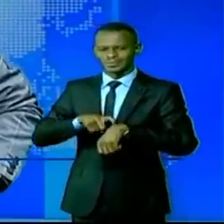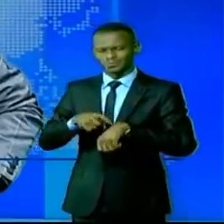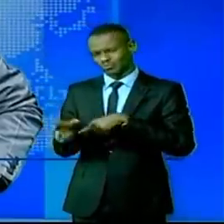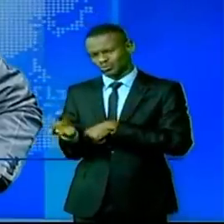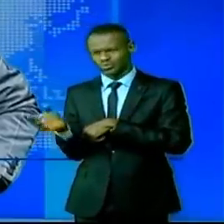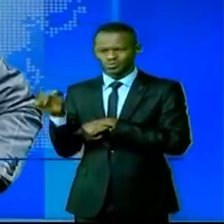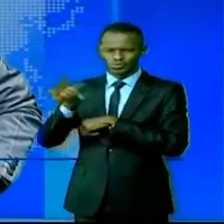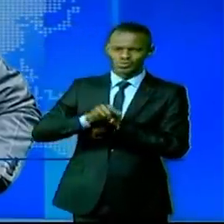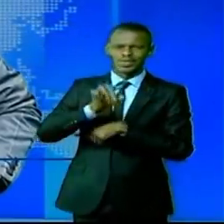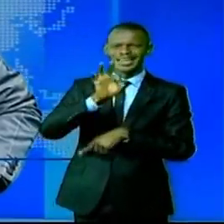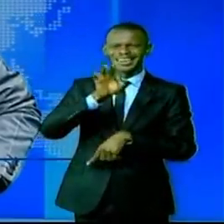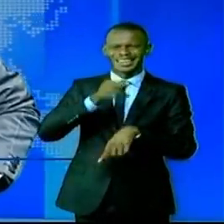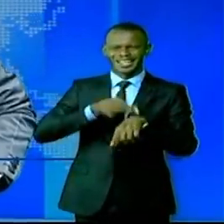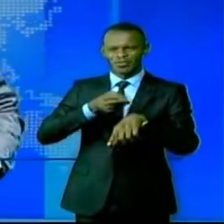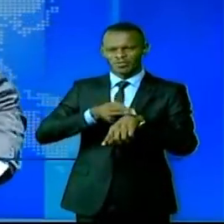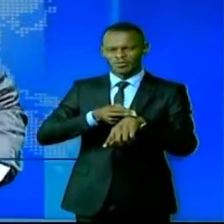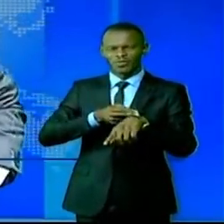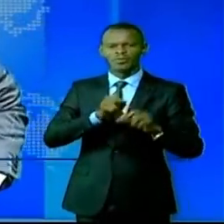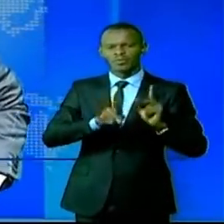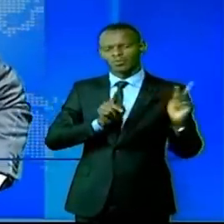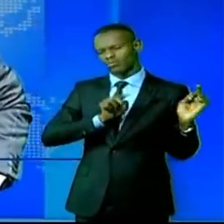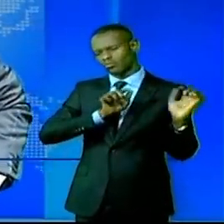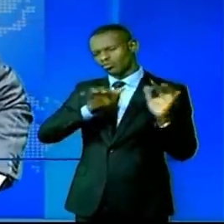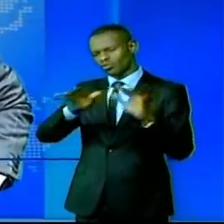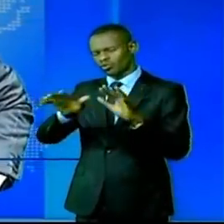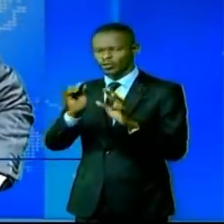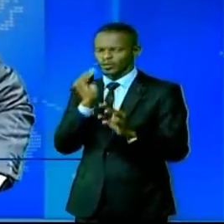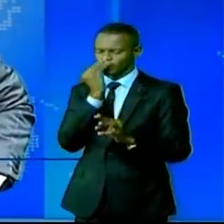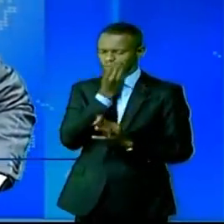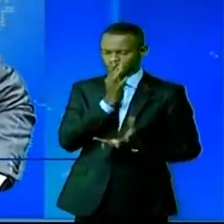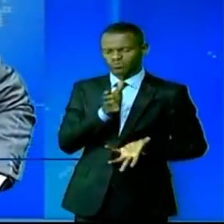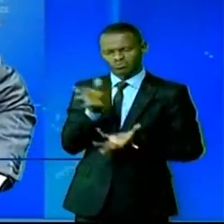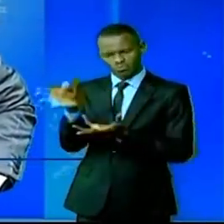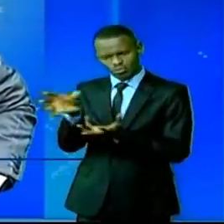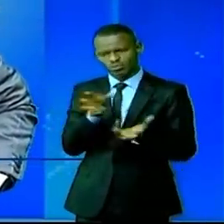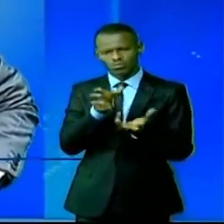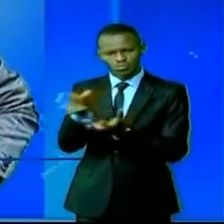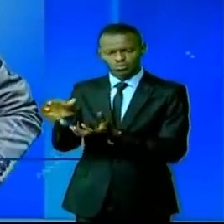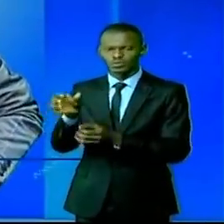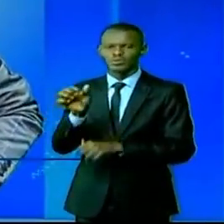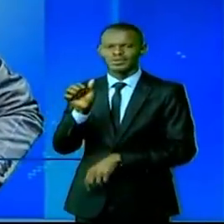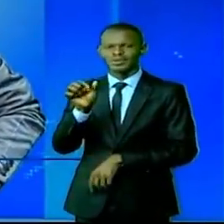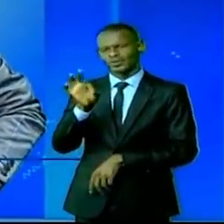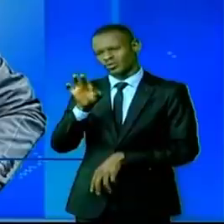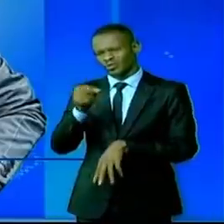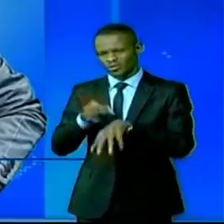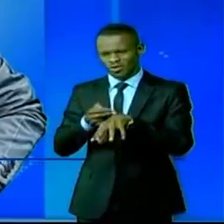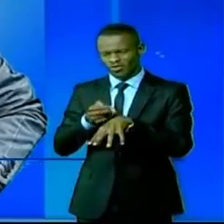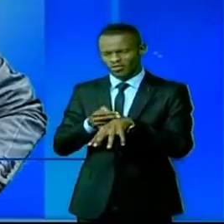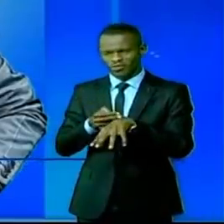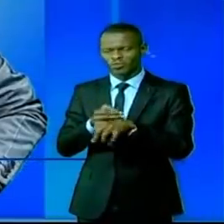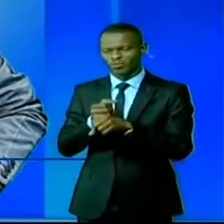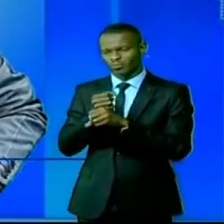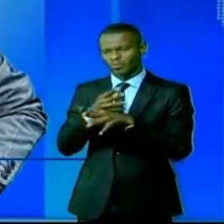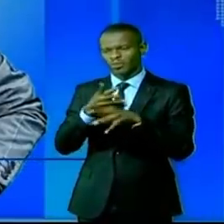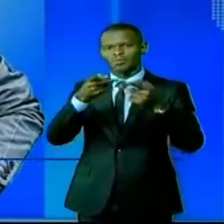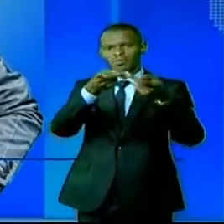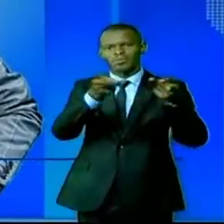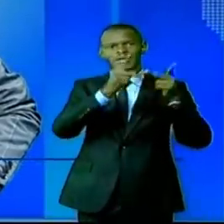dépôt de gerbes de fleurs pour les membres de la famille, les amis et connaissances. À 9h10, mise en place terminée au Palais du